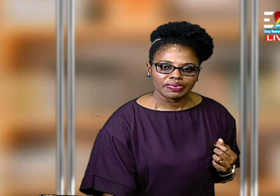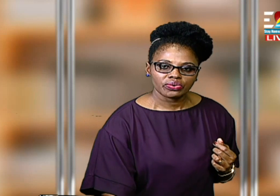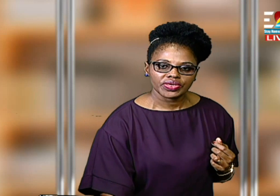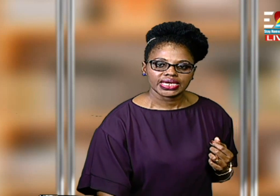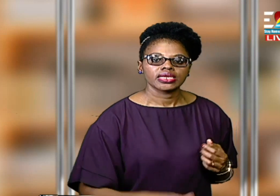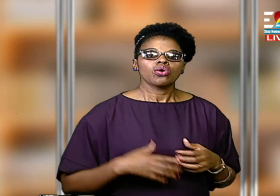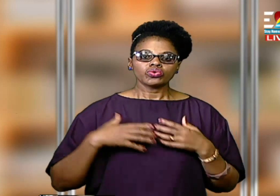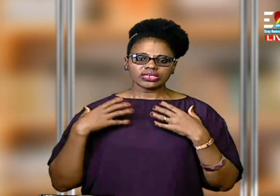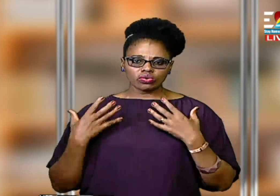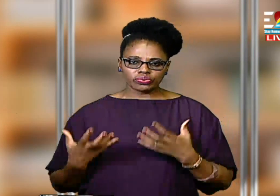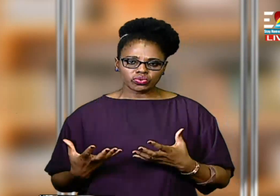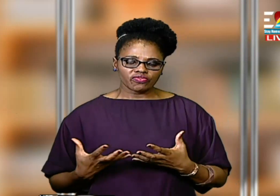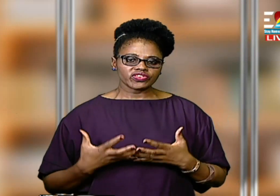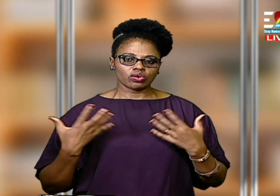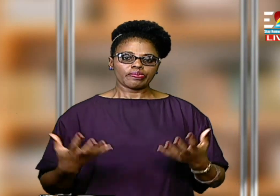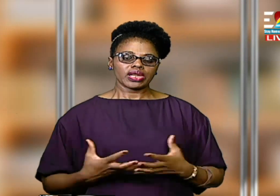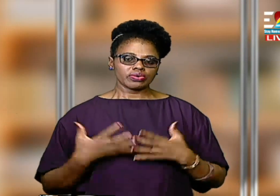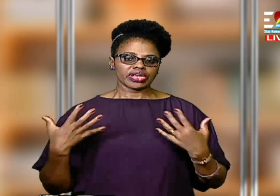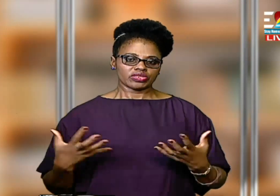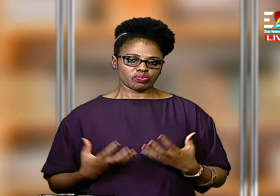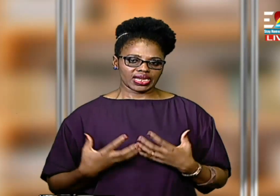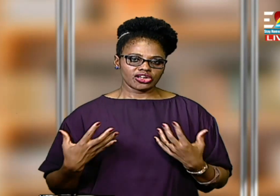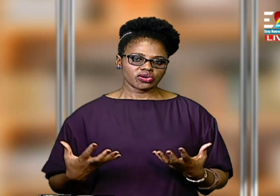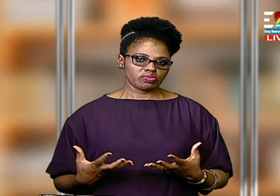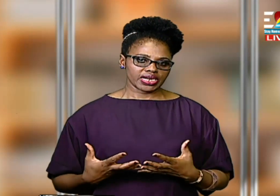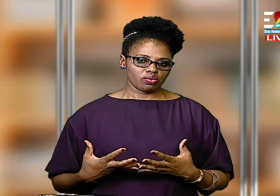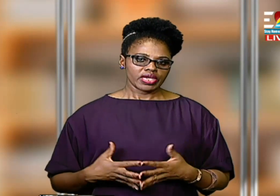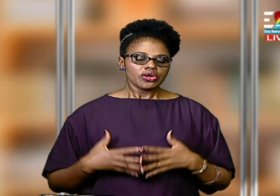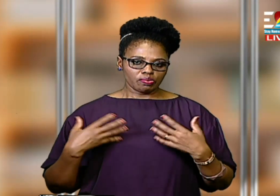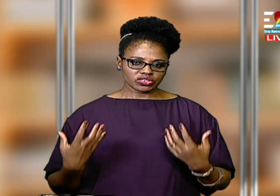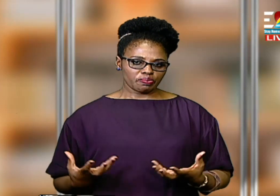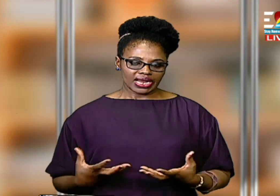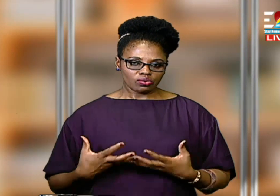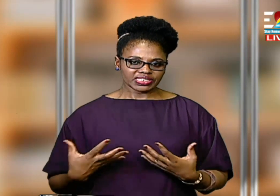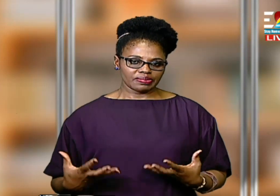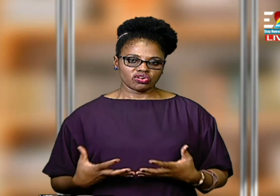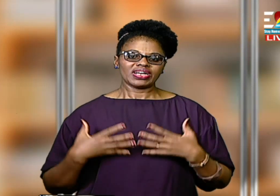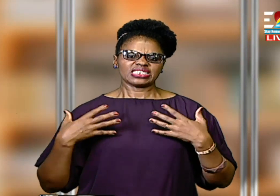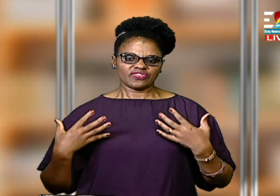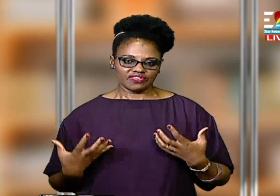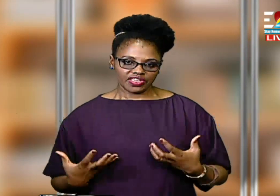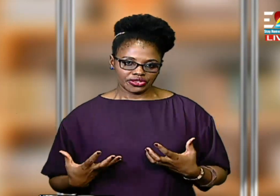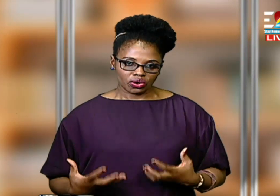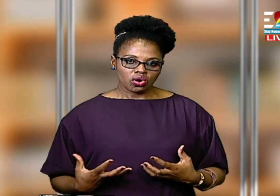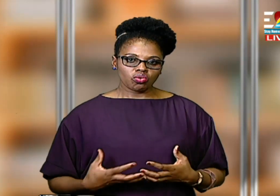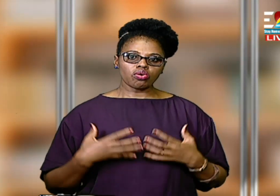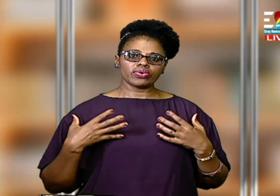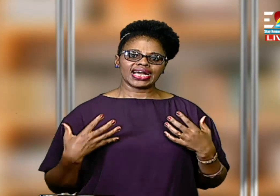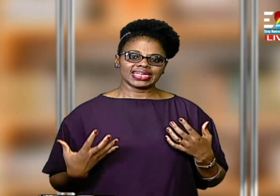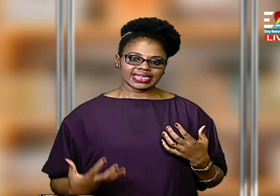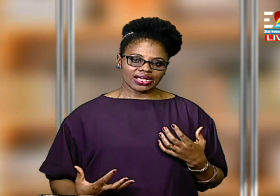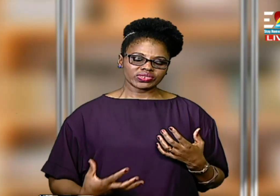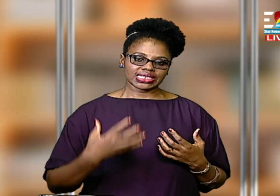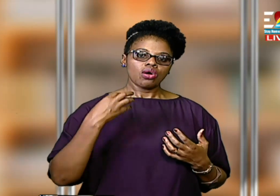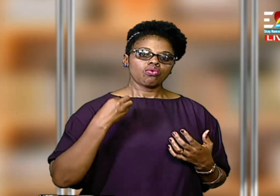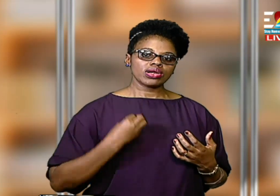lokudvejelwe ngabe kuyini utikhumbuta umfunzi waphela wena udabe sobhala lihlolo mhlawumbe noma sobhala umsebenzi noma sivivinyo ukhumbule